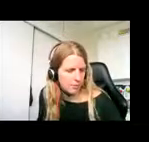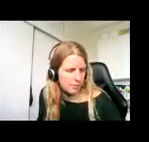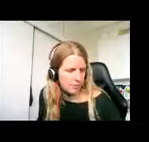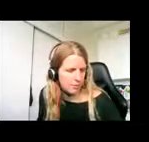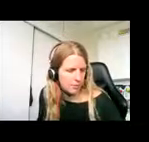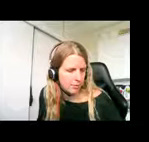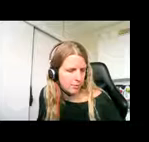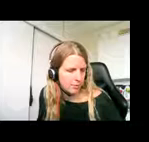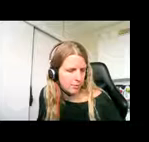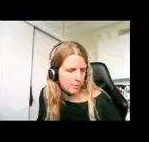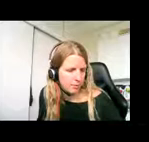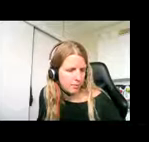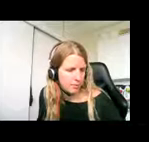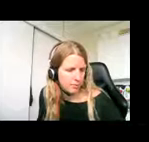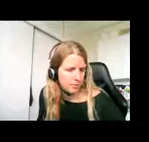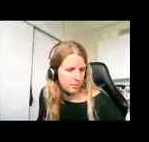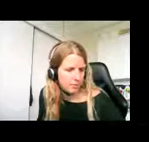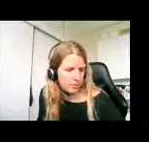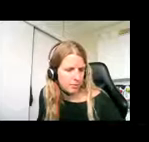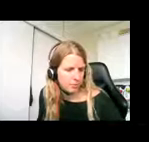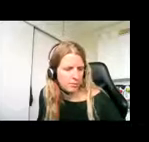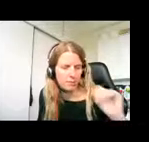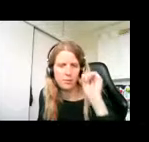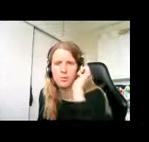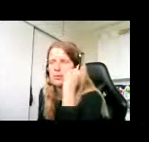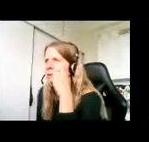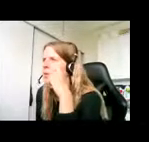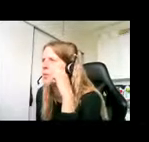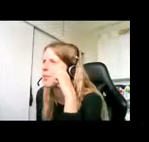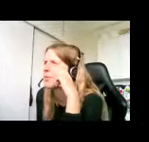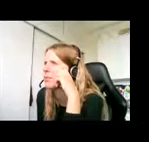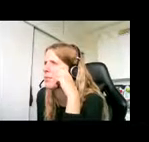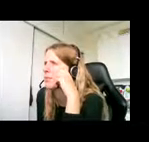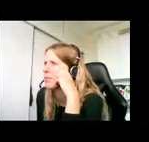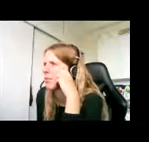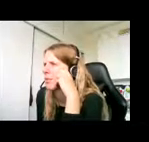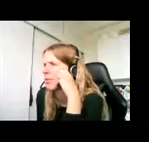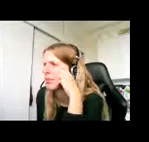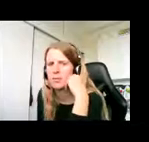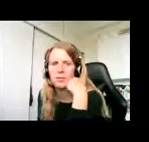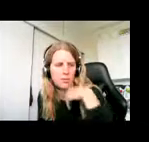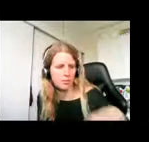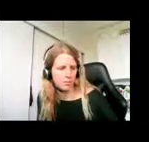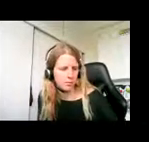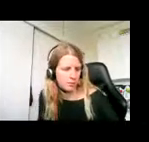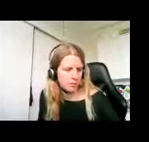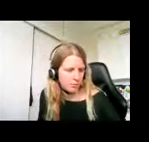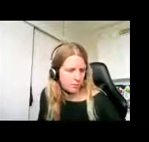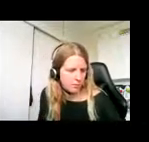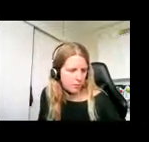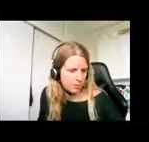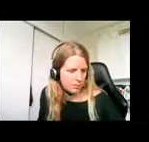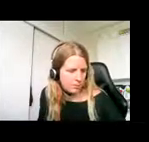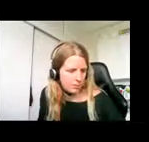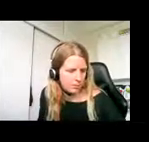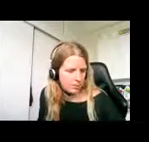de technische dienst komt iets repareren, de groendienst komt het gras afmaaien, of het gebeurt dat er toch een kindje per ongeluk ineens in de verkeerde bubbel zit, dat is geen